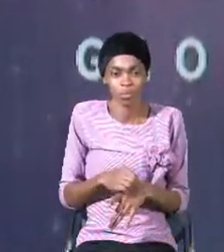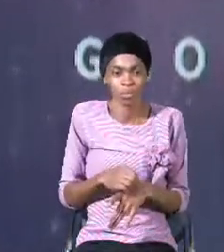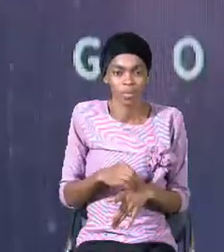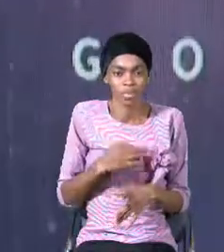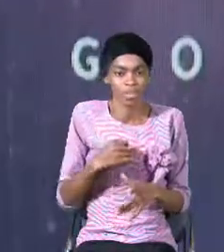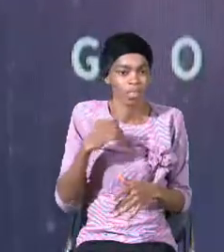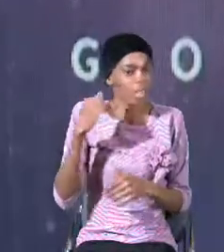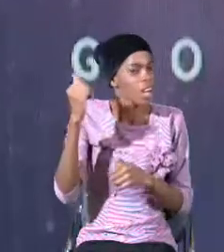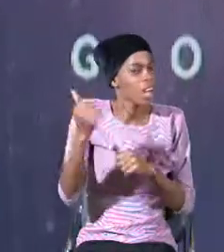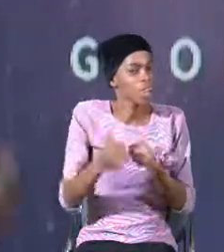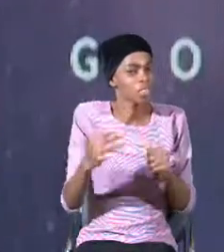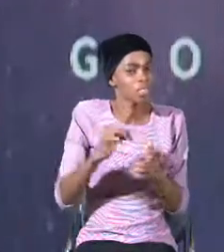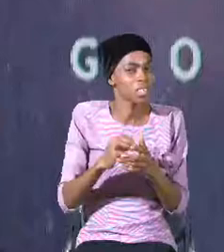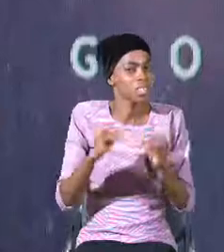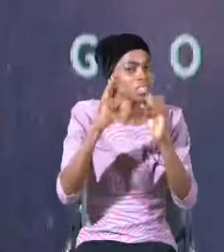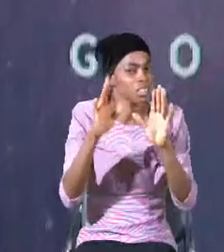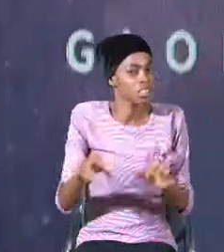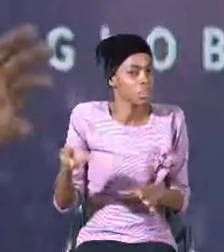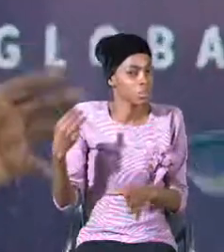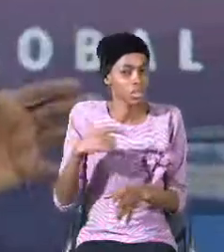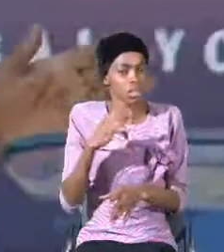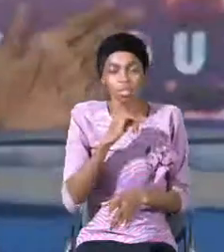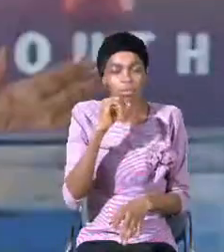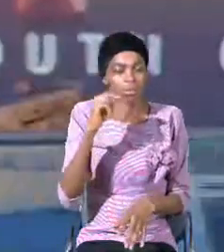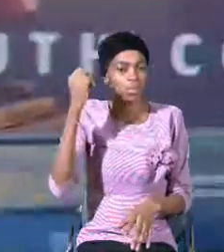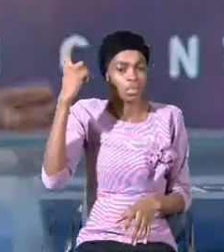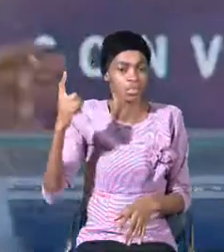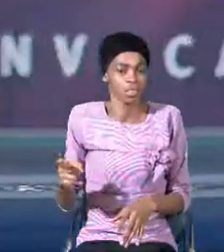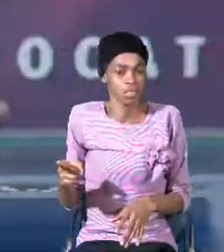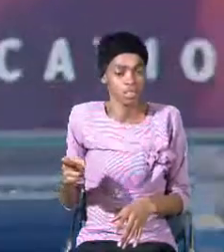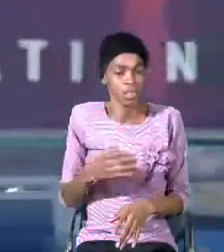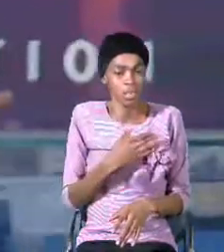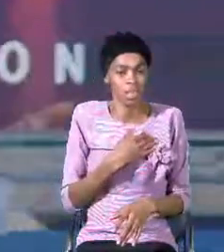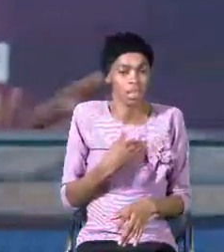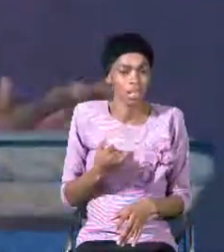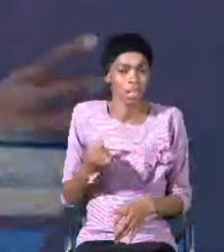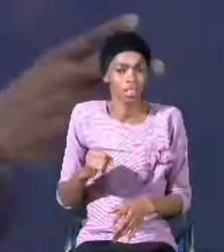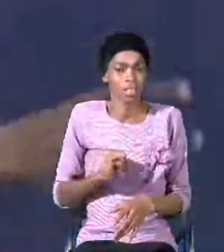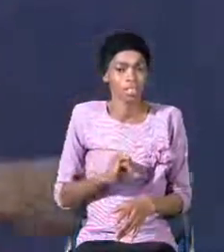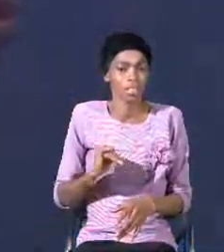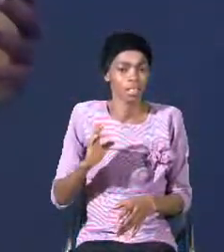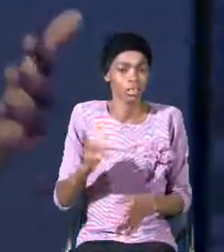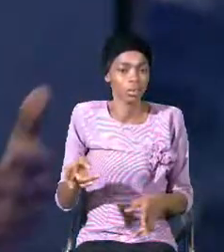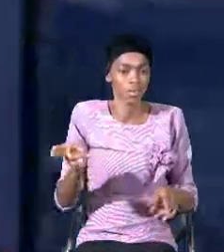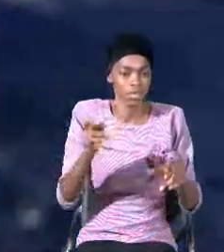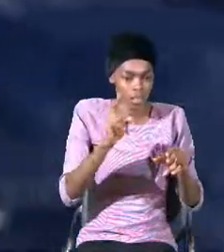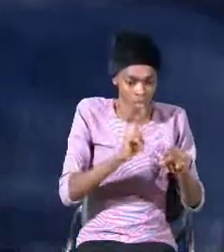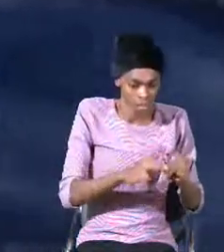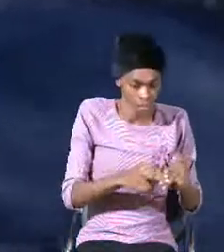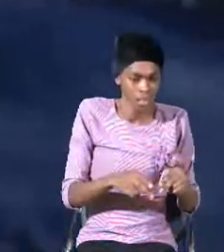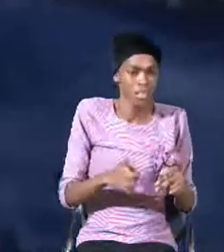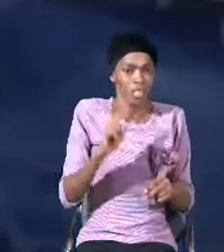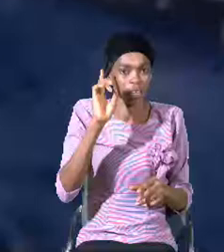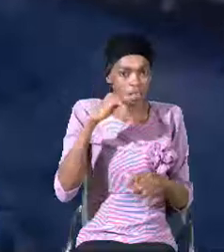il dit, tout ce que le professeur a expliqué là, je n'ai rien que compris. Et on va s'asseoir pendant une heure. Et je vais